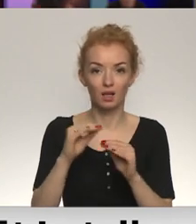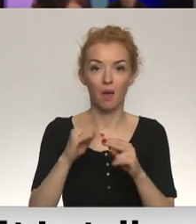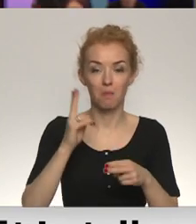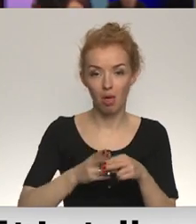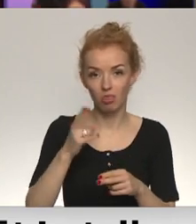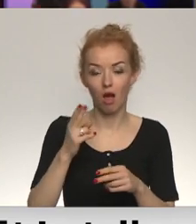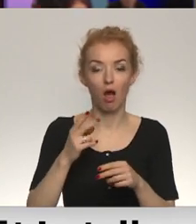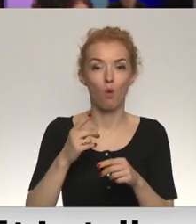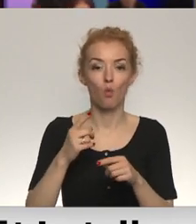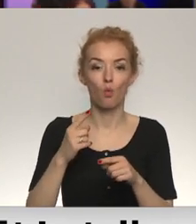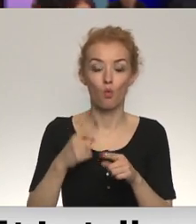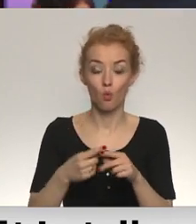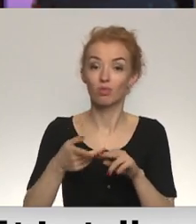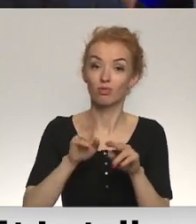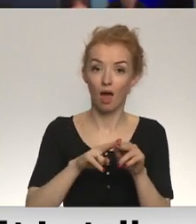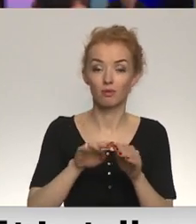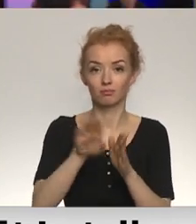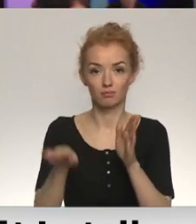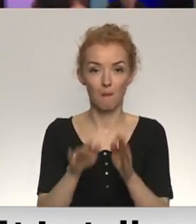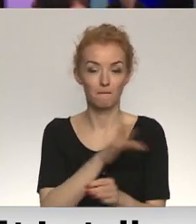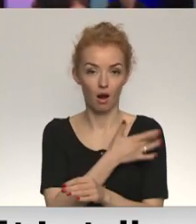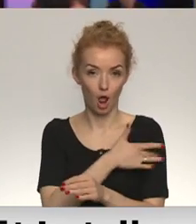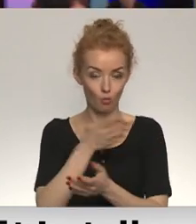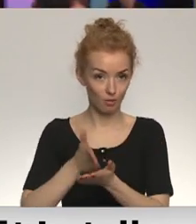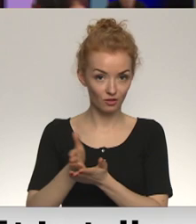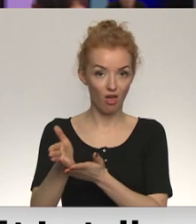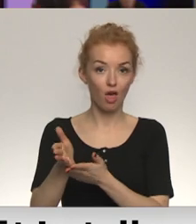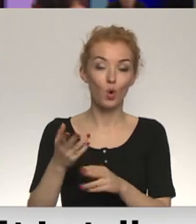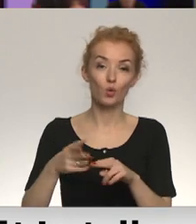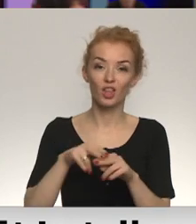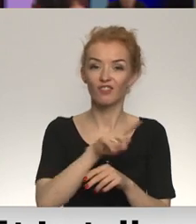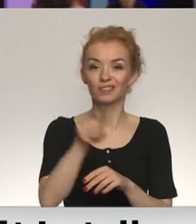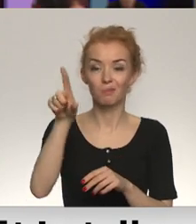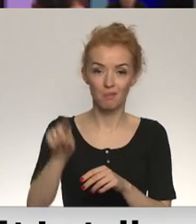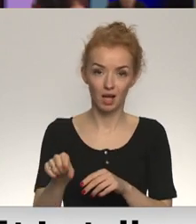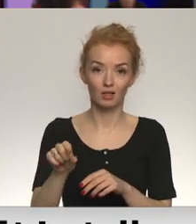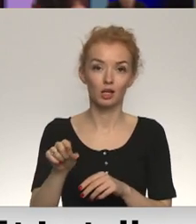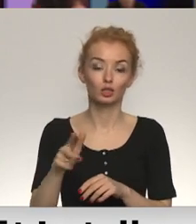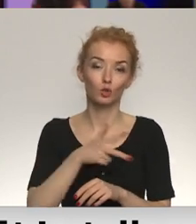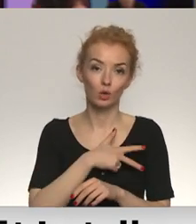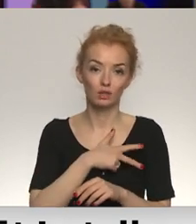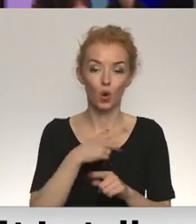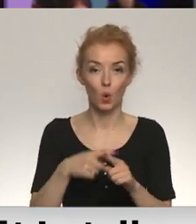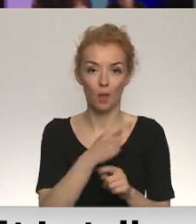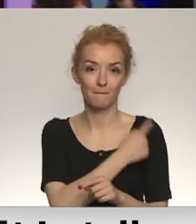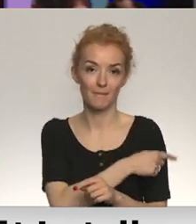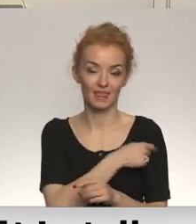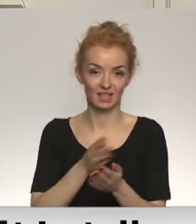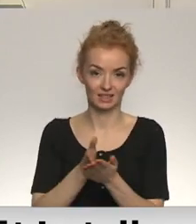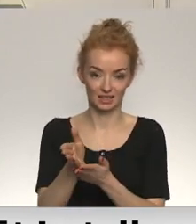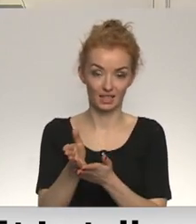metālu un tam līdzīgi. Un tad ir pakalpojuma sfēra un vismazāk laikam ir sociālās un medicīnas